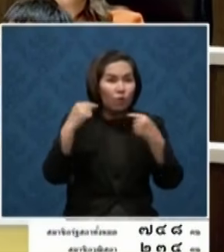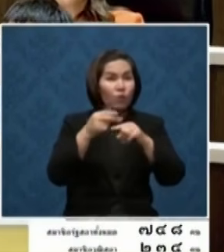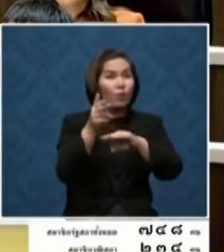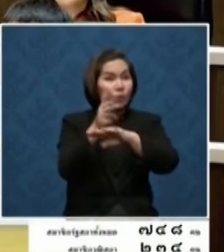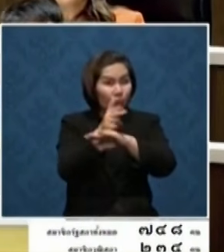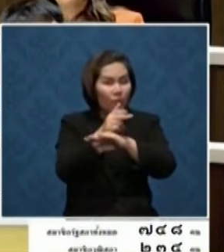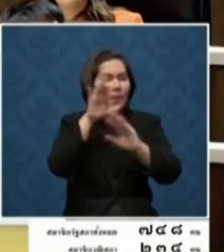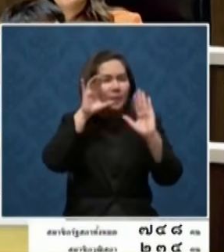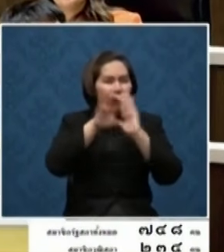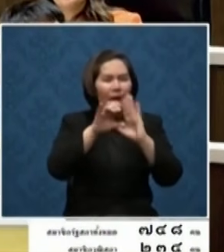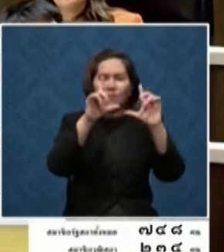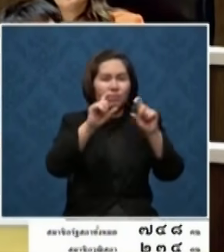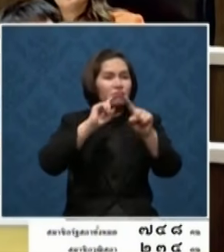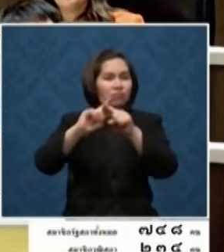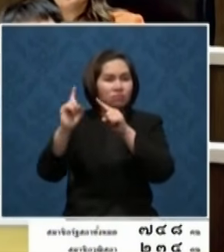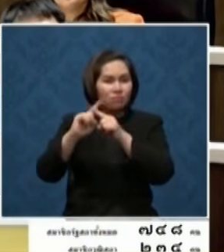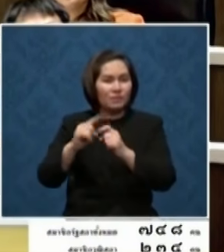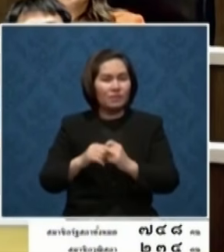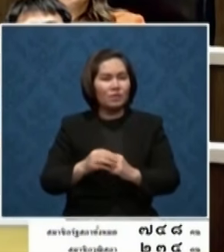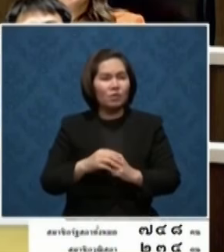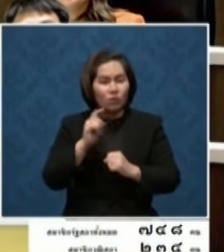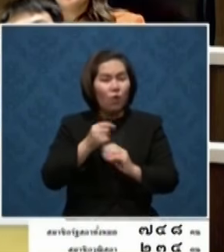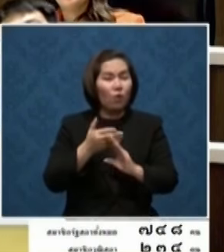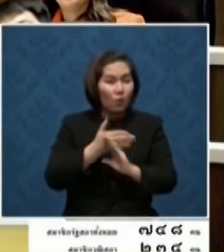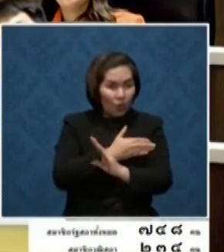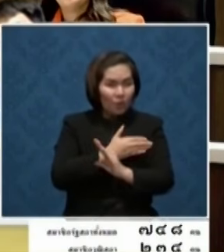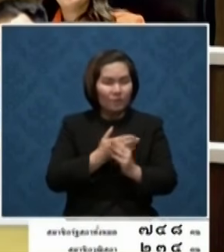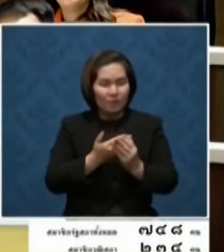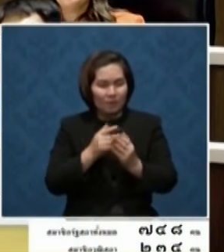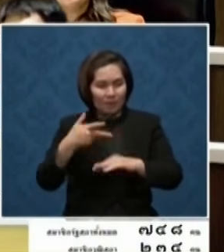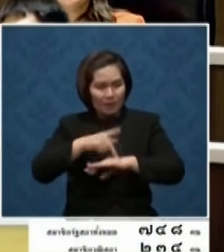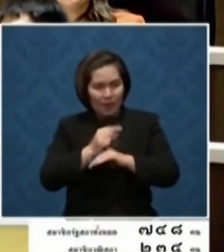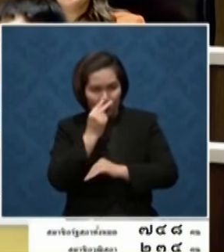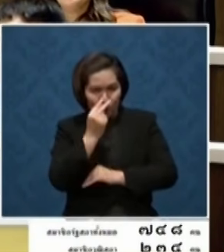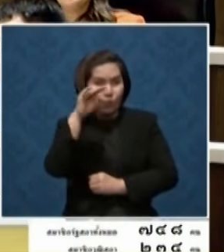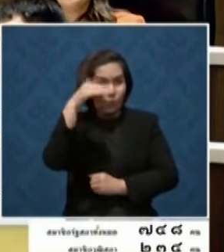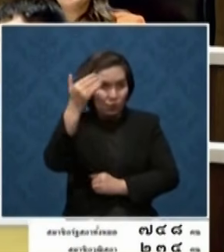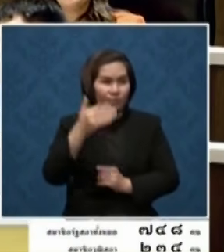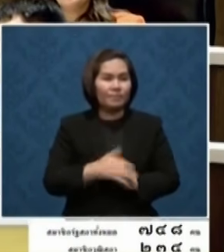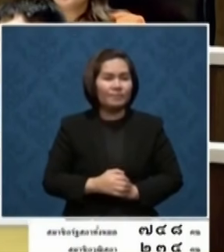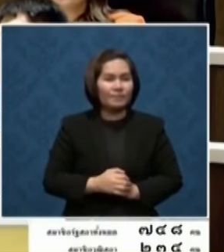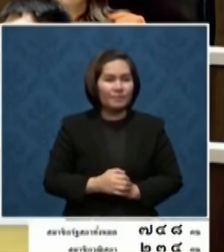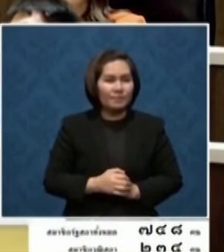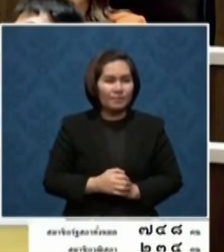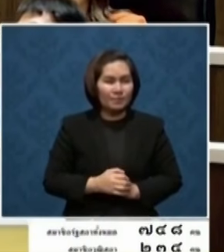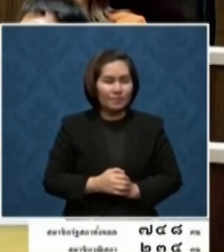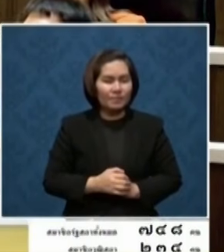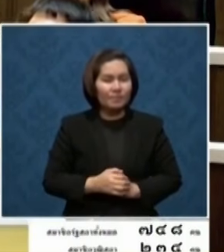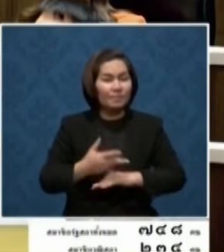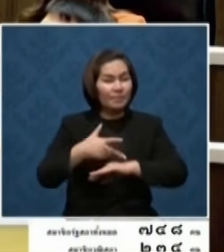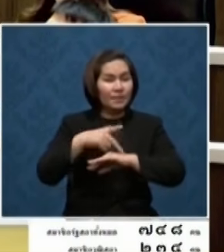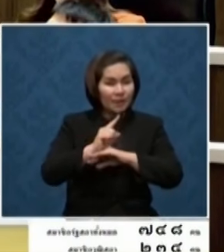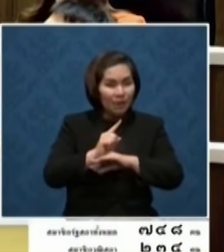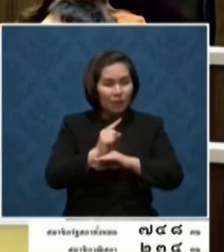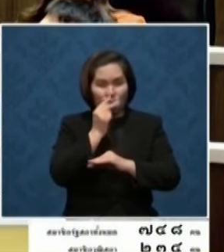านไปเรื่อยๆ 5-6 ชั่วโมงเราเริ่มเอ๊ะรู้สึกว่าวนกลับมาแบบเดิมเพราะแต่ละท่านฝั่งที่เห็นด้วยก็พูดเหมือนกันฝั่งที่ไม่เห็นด้วยก็พูดเหมือน